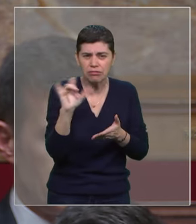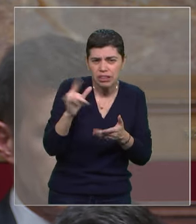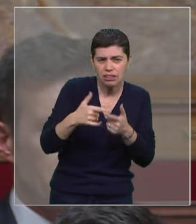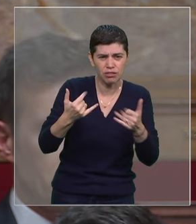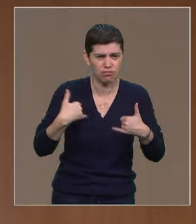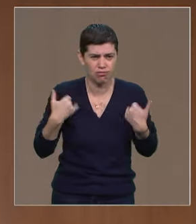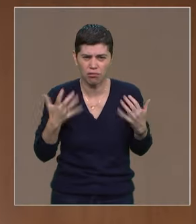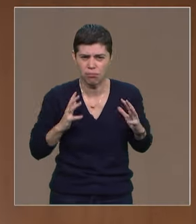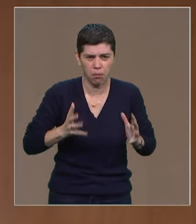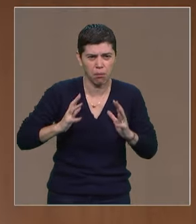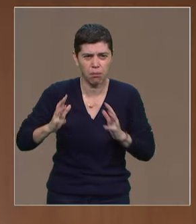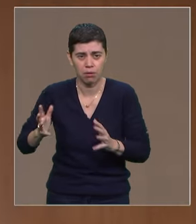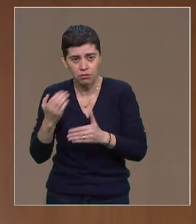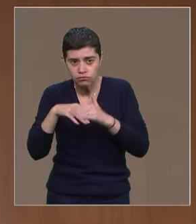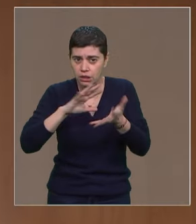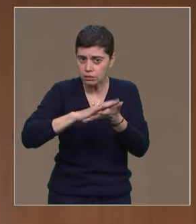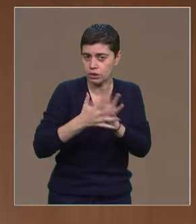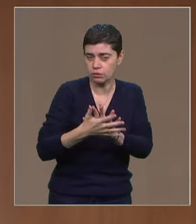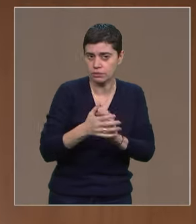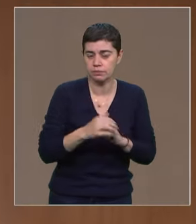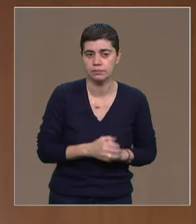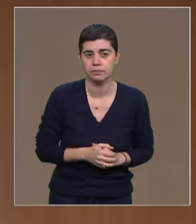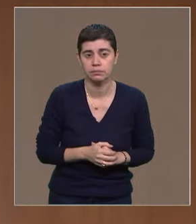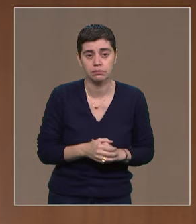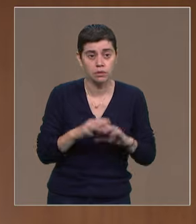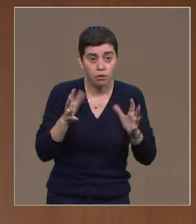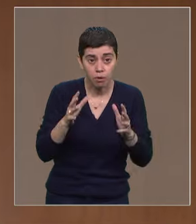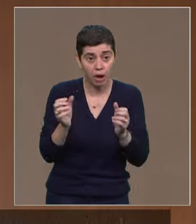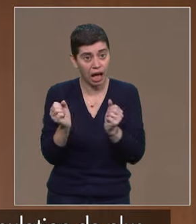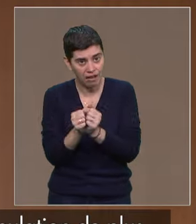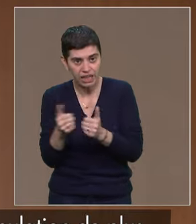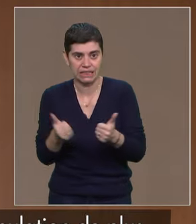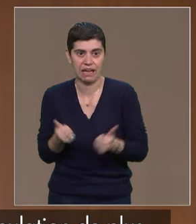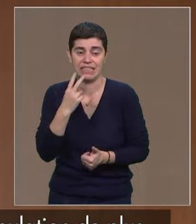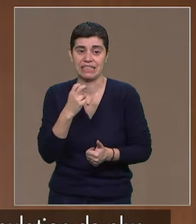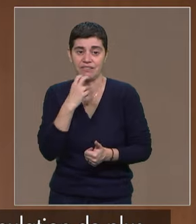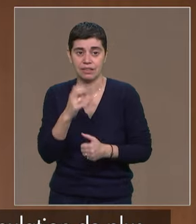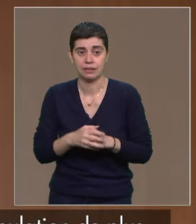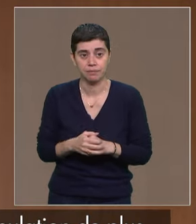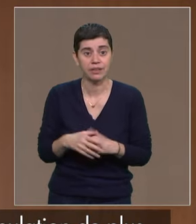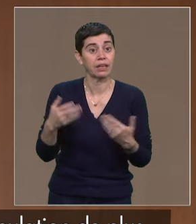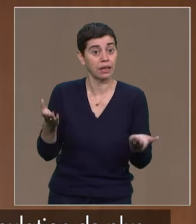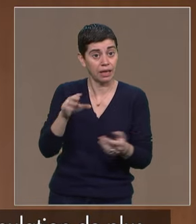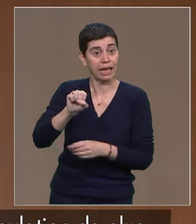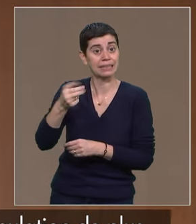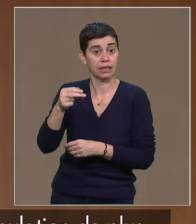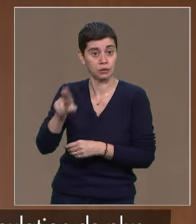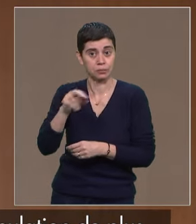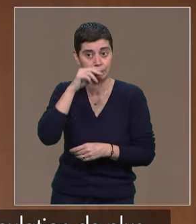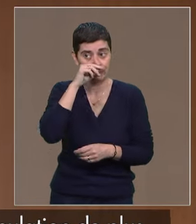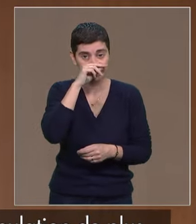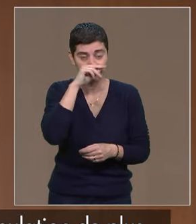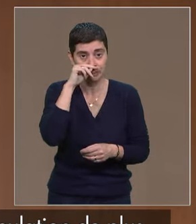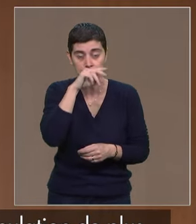s'engagent au travers du tissu associatif, mais également au travers du service civique et du service national universel.